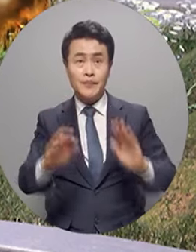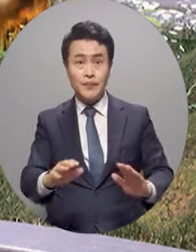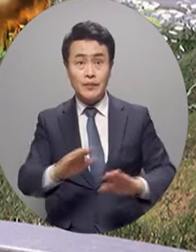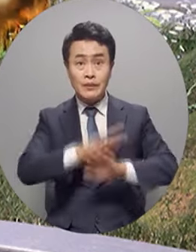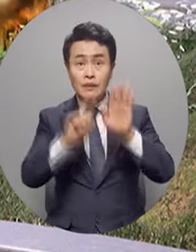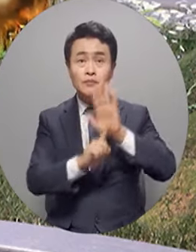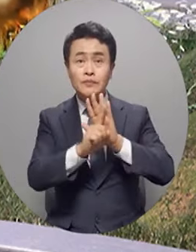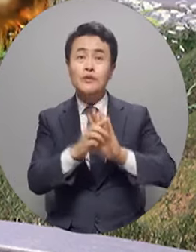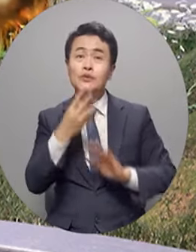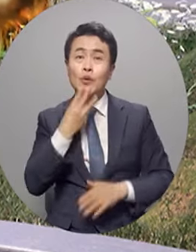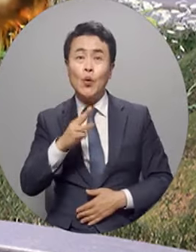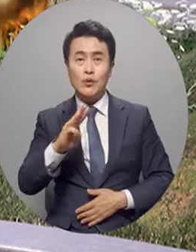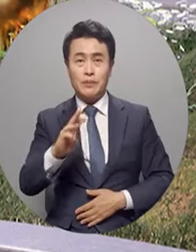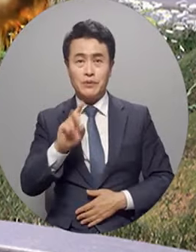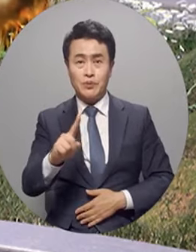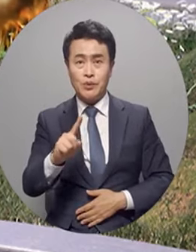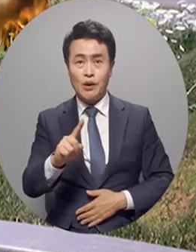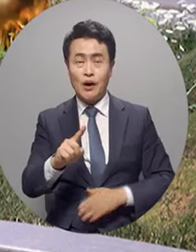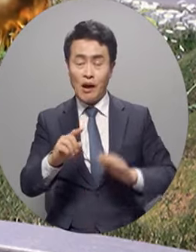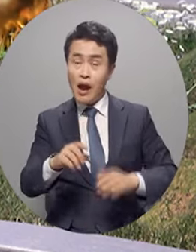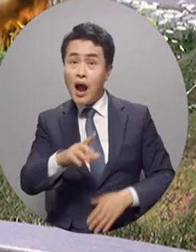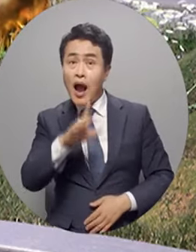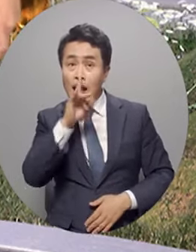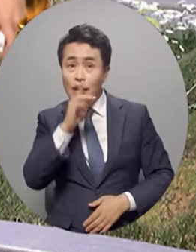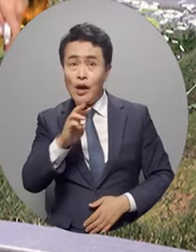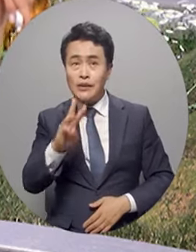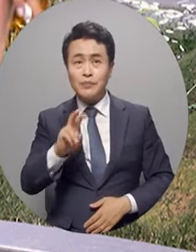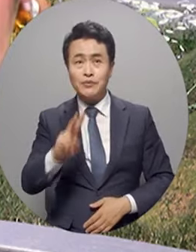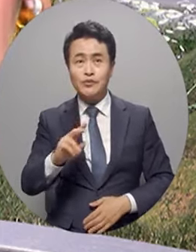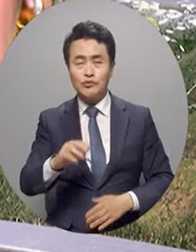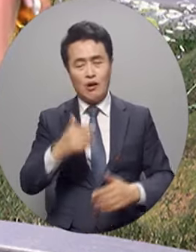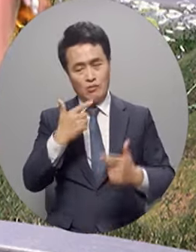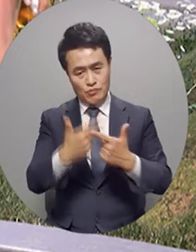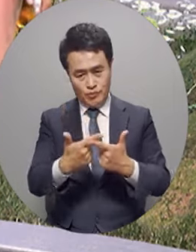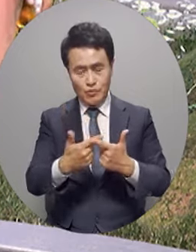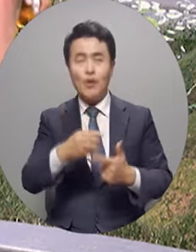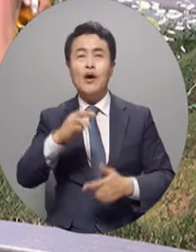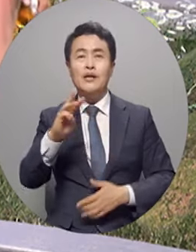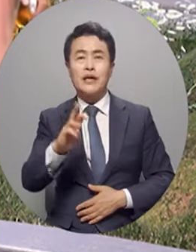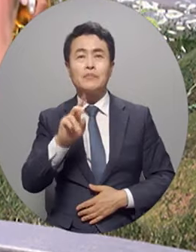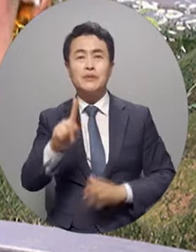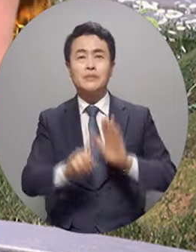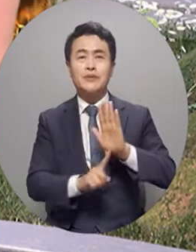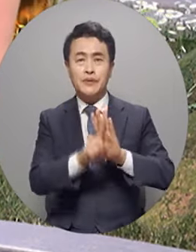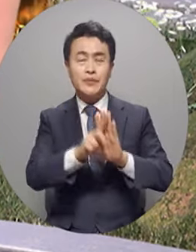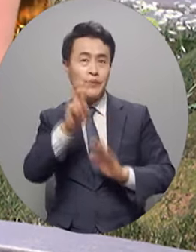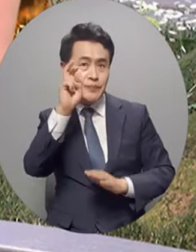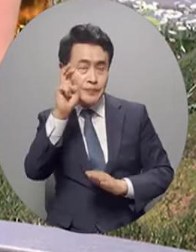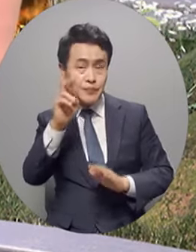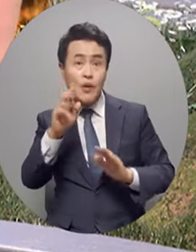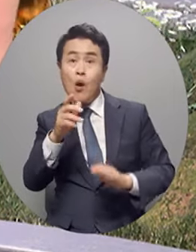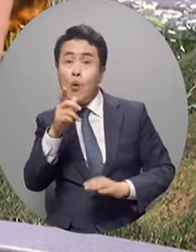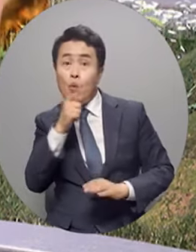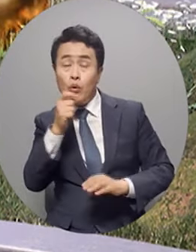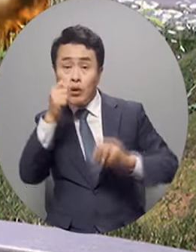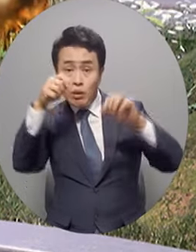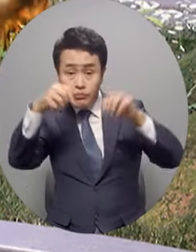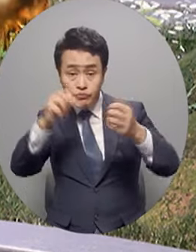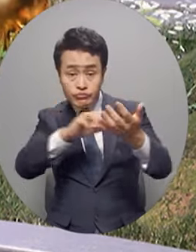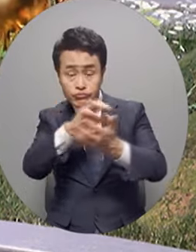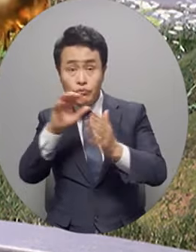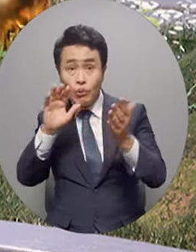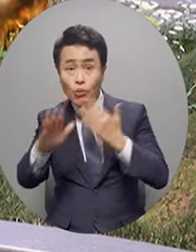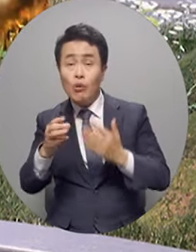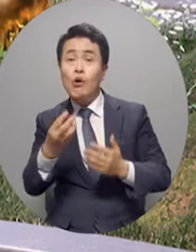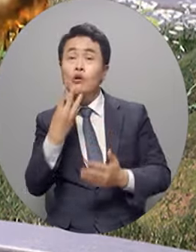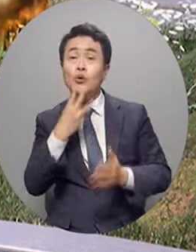한낮의 기온은 서울 31도, 강릉 32도, 부산은 31도가 예상됩니다. 월요일 비구름이 지난 뒤로는 서울의